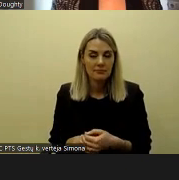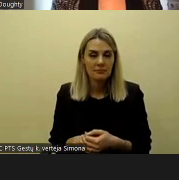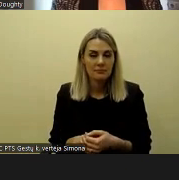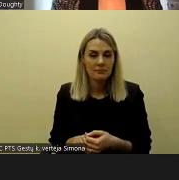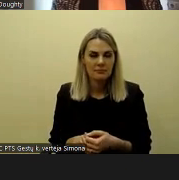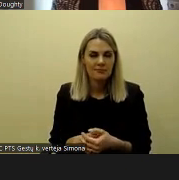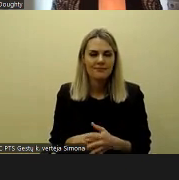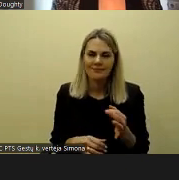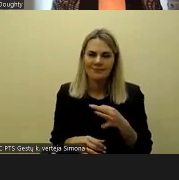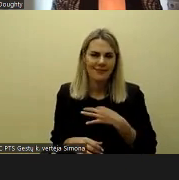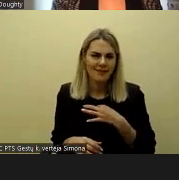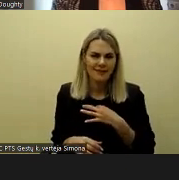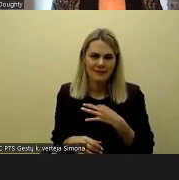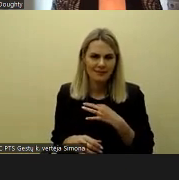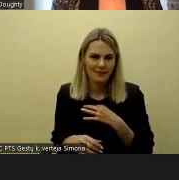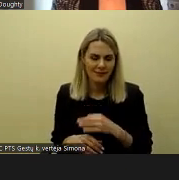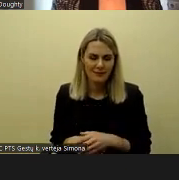svarbu.